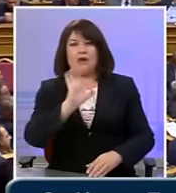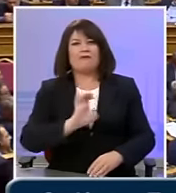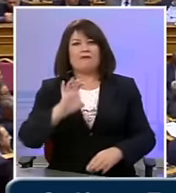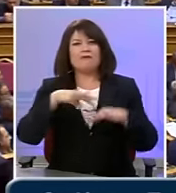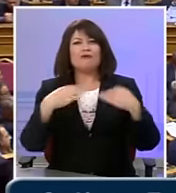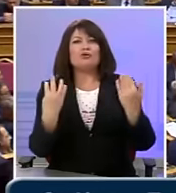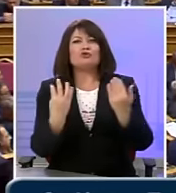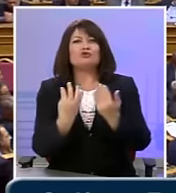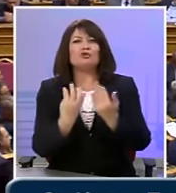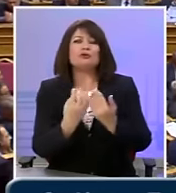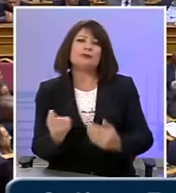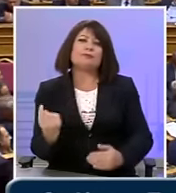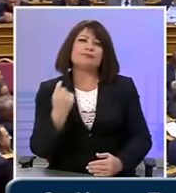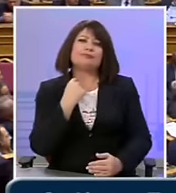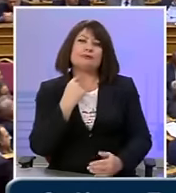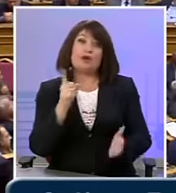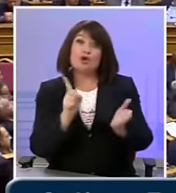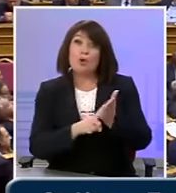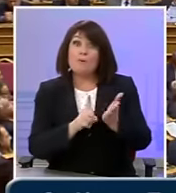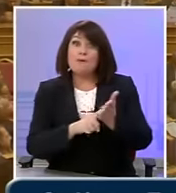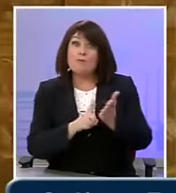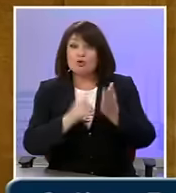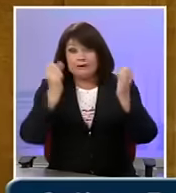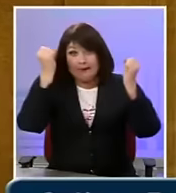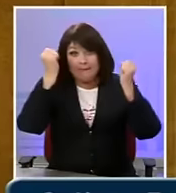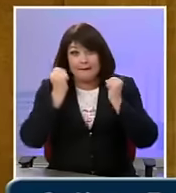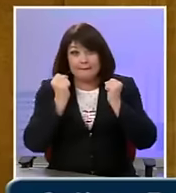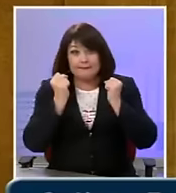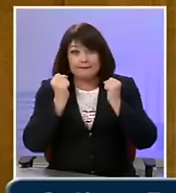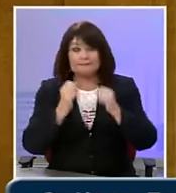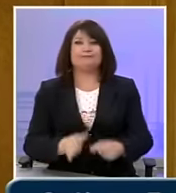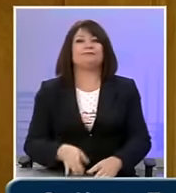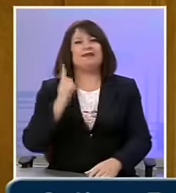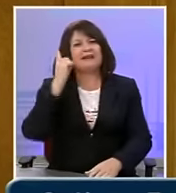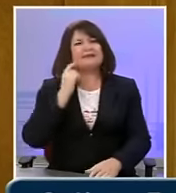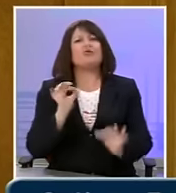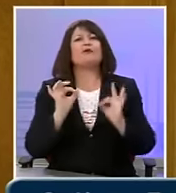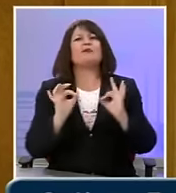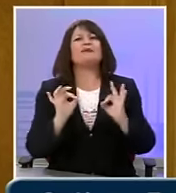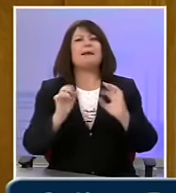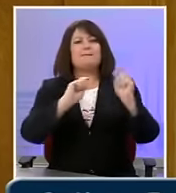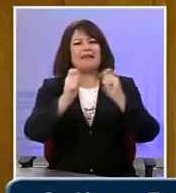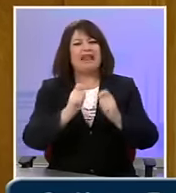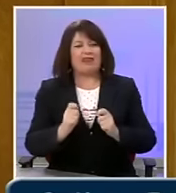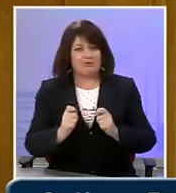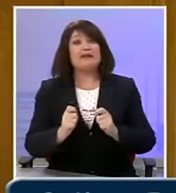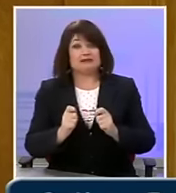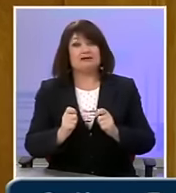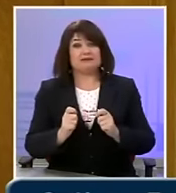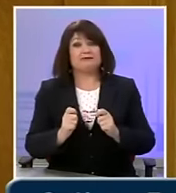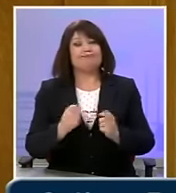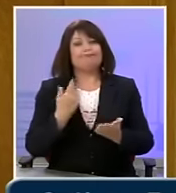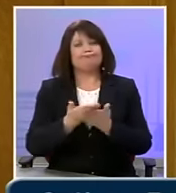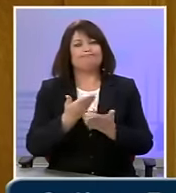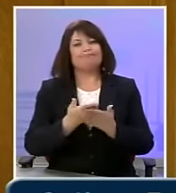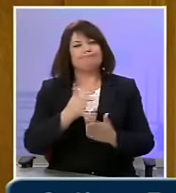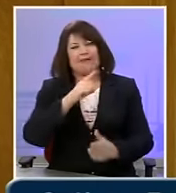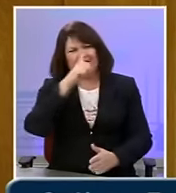έχανε νομιμότητα. Ξέρω βεβαίως ότι οι μεταρρυθμίσεις που καλείστε να υλοποιήσετε είναι πολύ